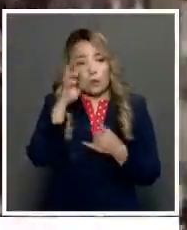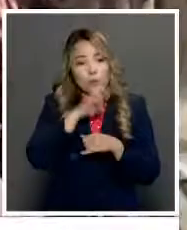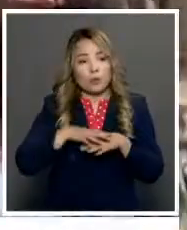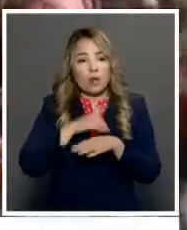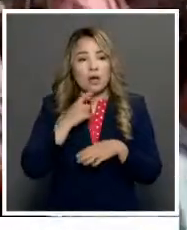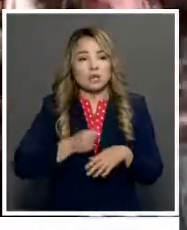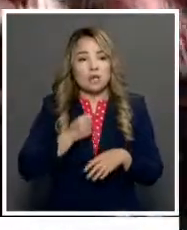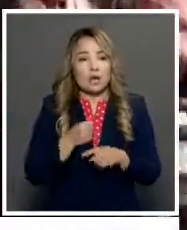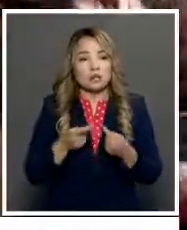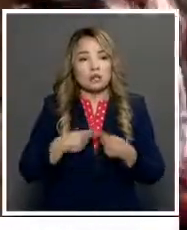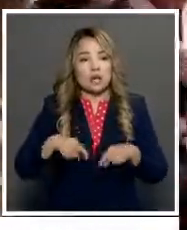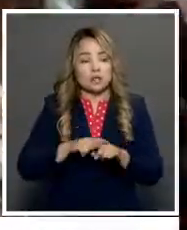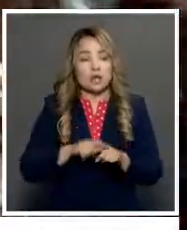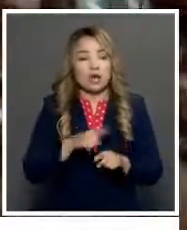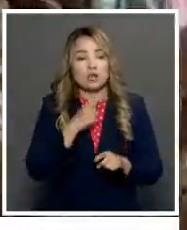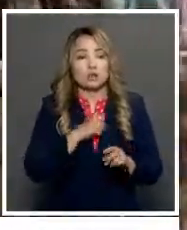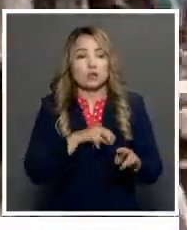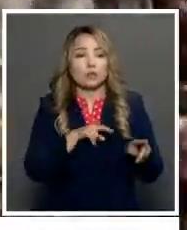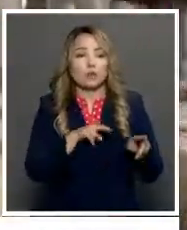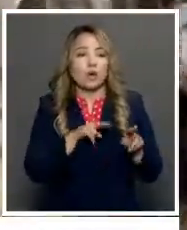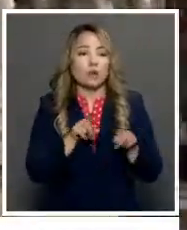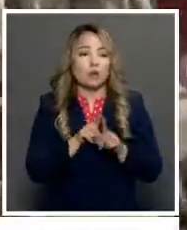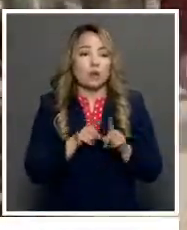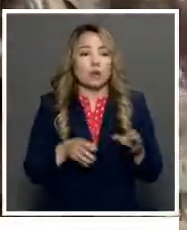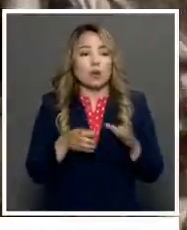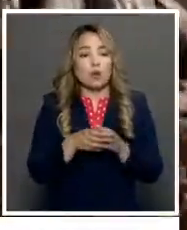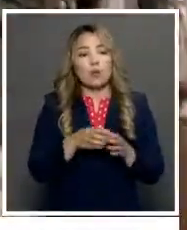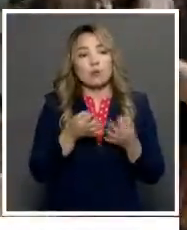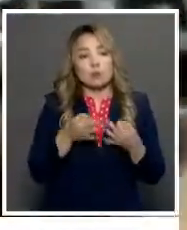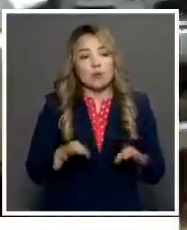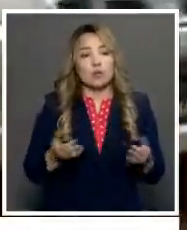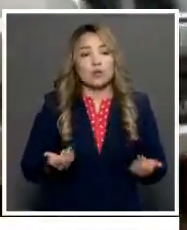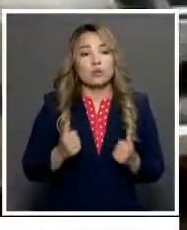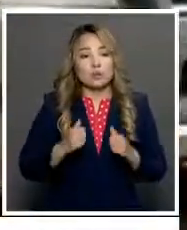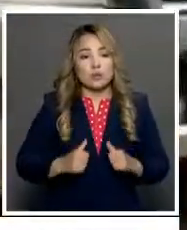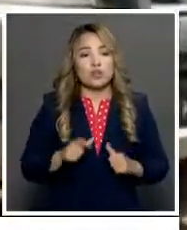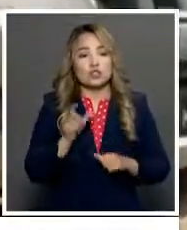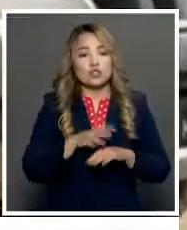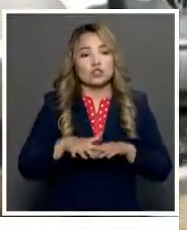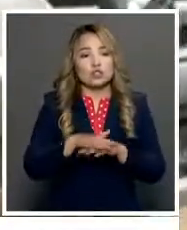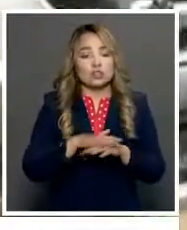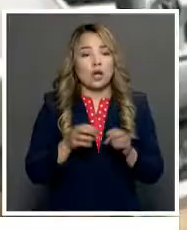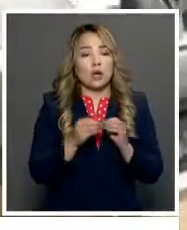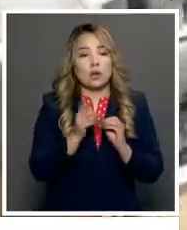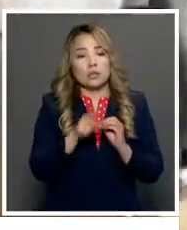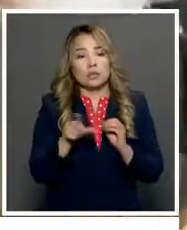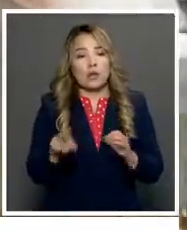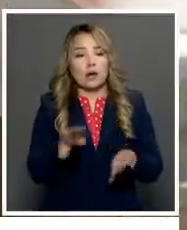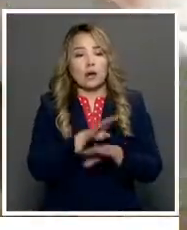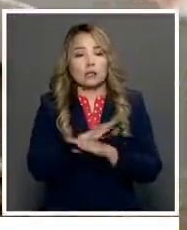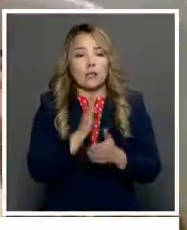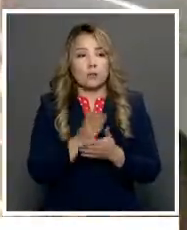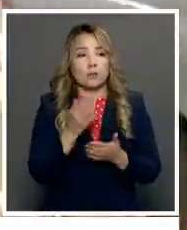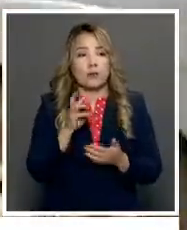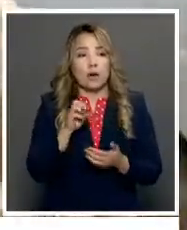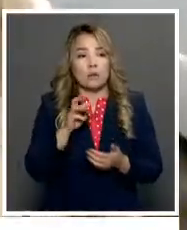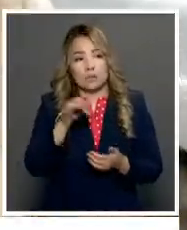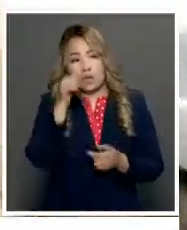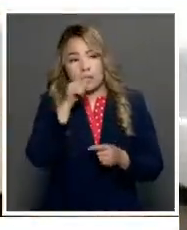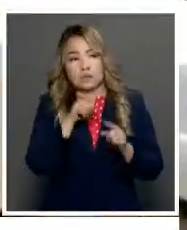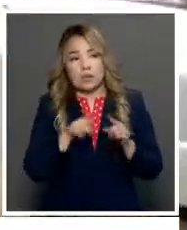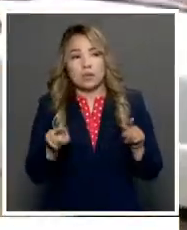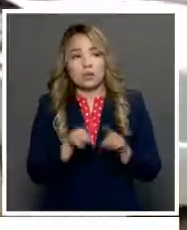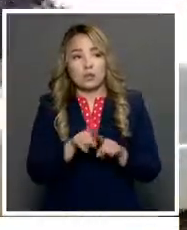осы топ арасындағы қарулы жанжал кезінде 10 бейбіт тұрғын қаза тапқан. Тәліптер мамырдан бері, яғни ақш пен НАТО контингенттері